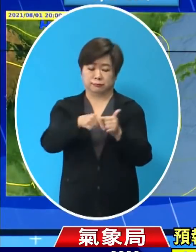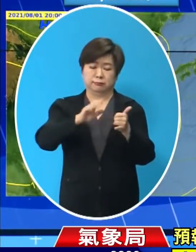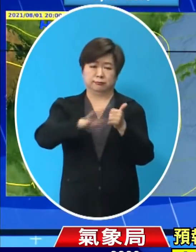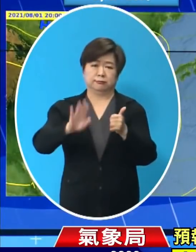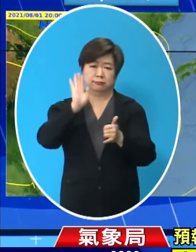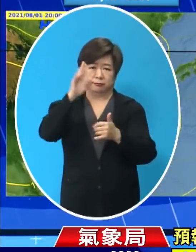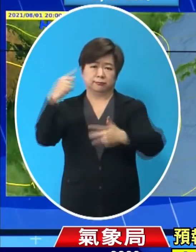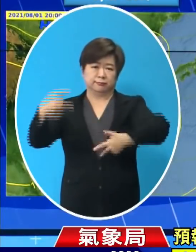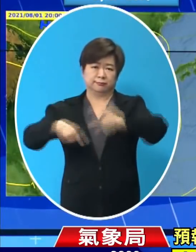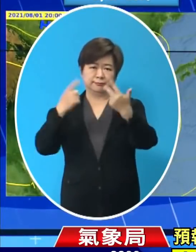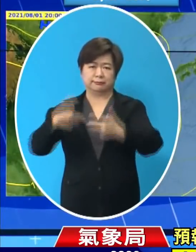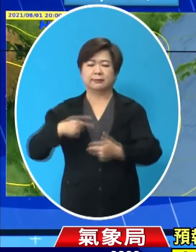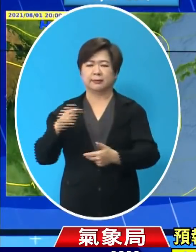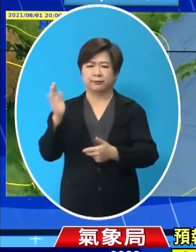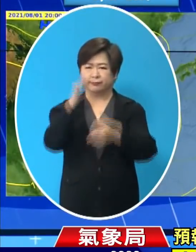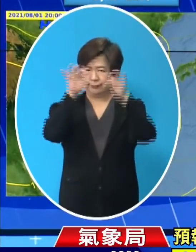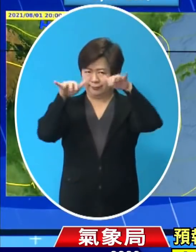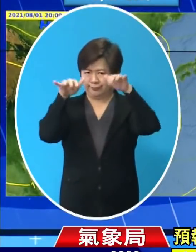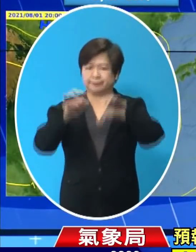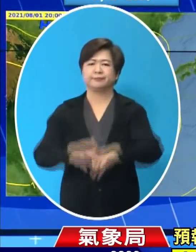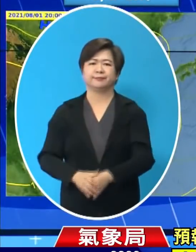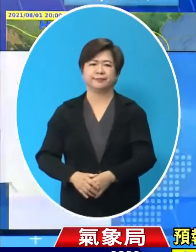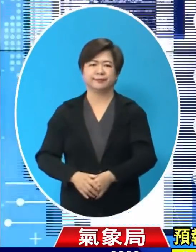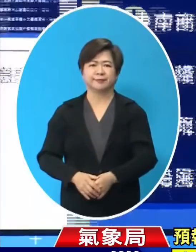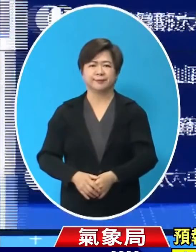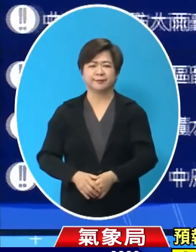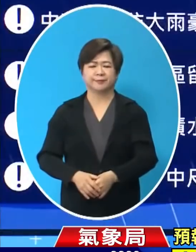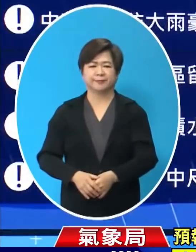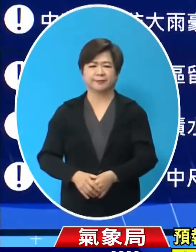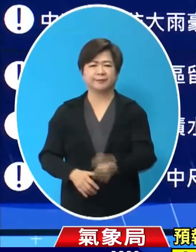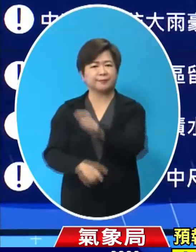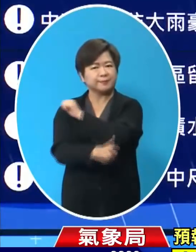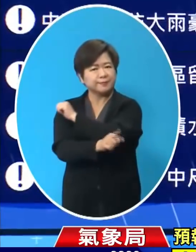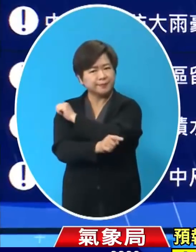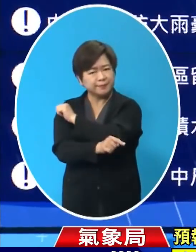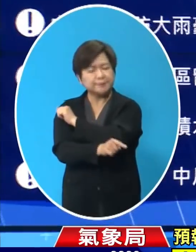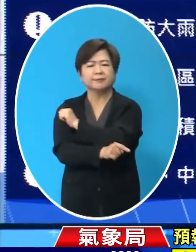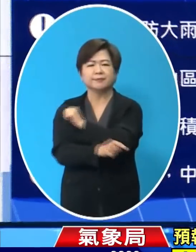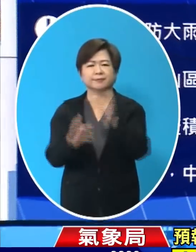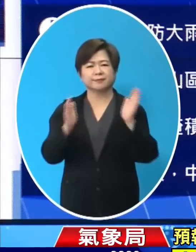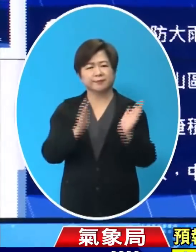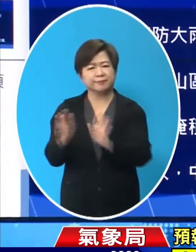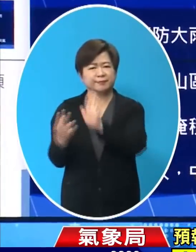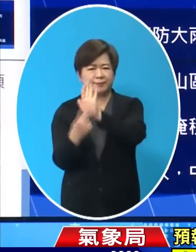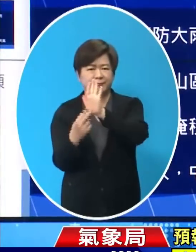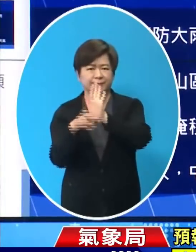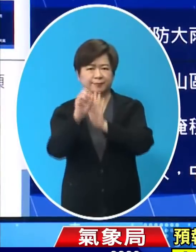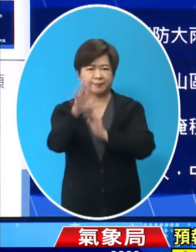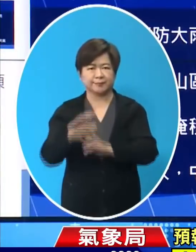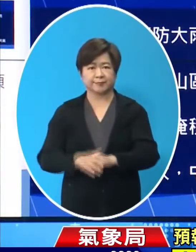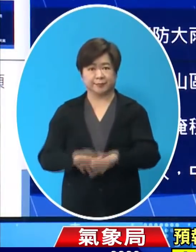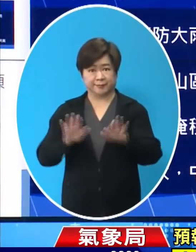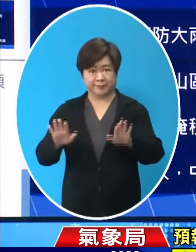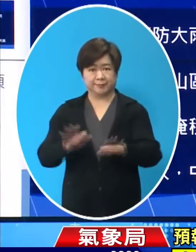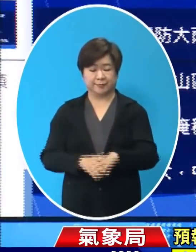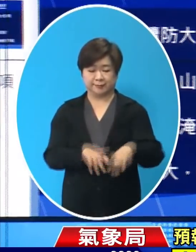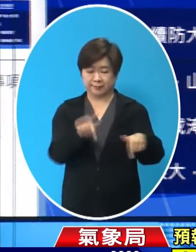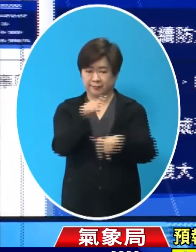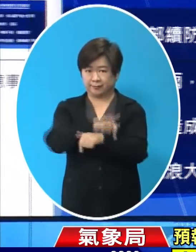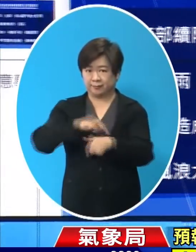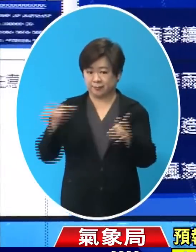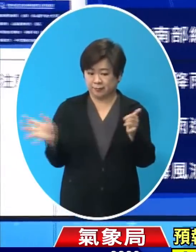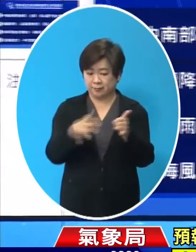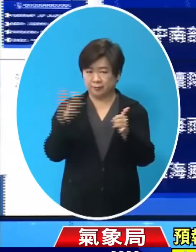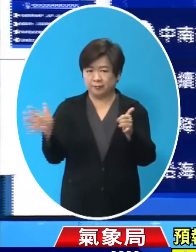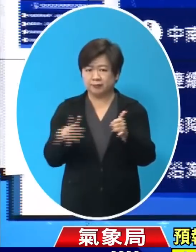气在未来一周还是不太稳定的。最后，我们稍微来做个总结哦。那在这一波西南气流的影响逐